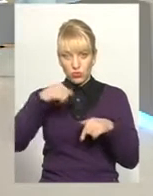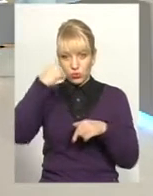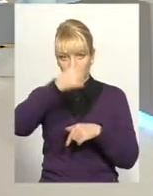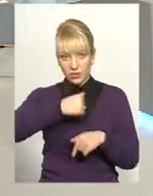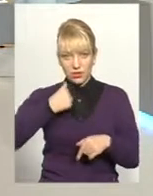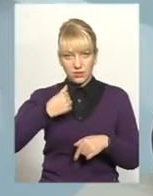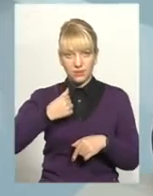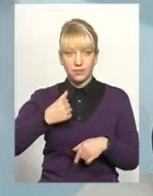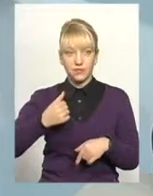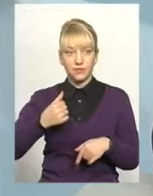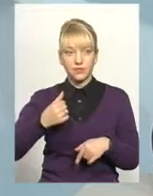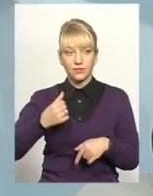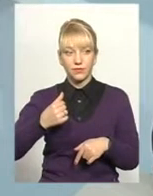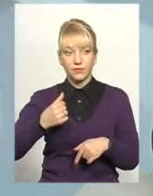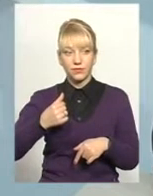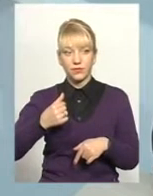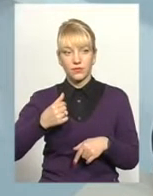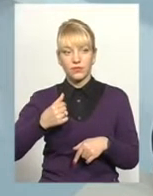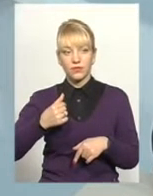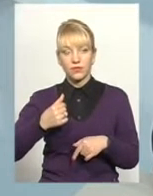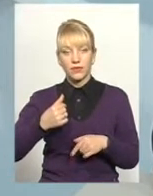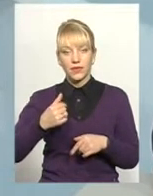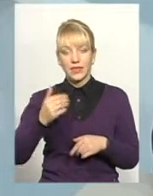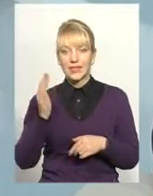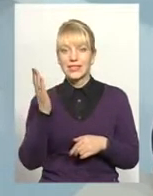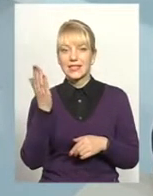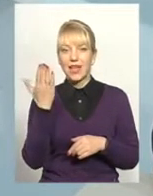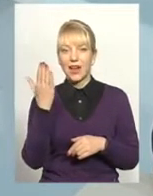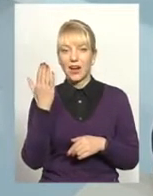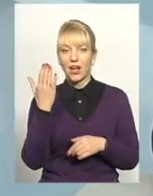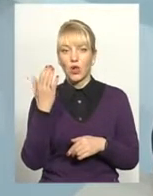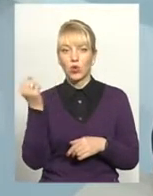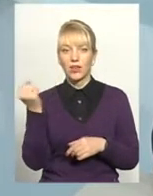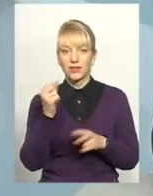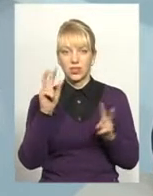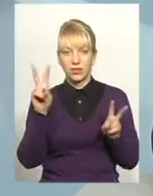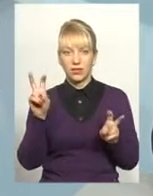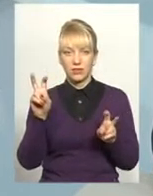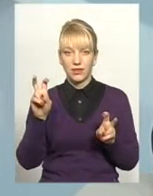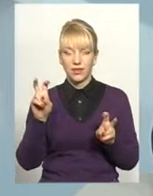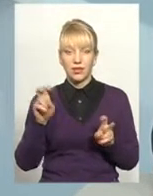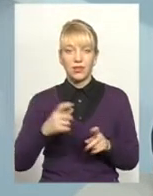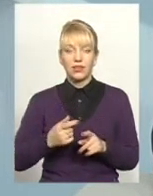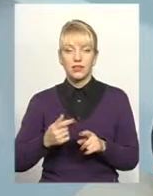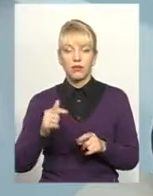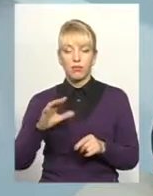не записав, на жаль, номер, в «Зеркало тижня» була